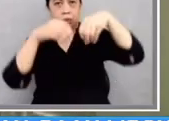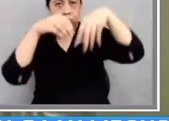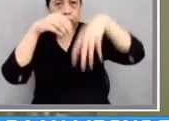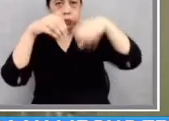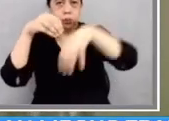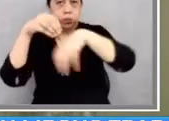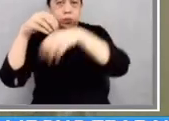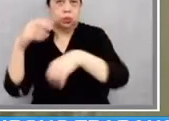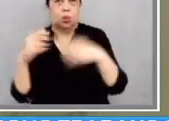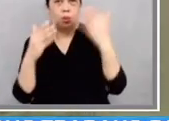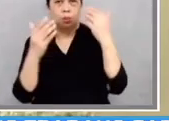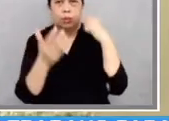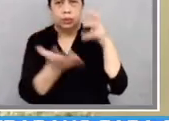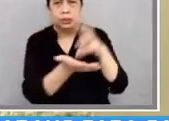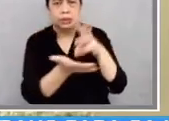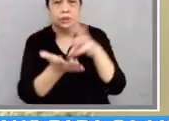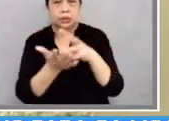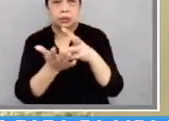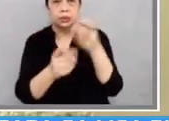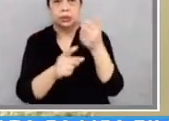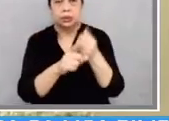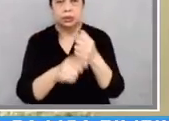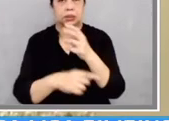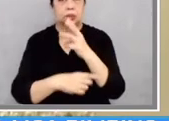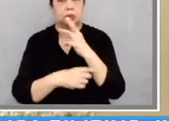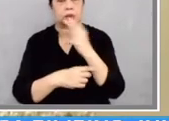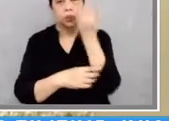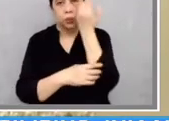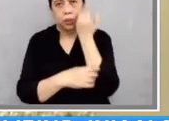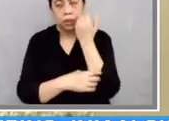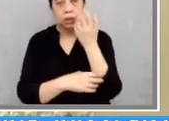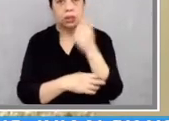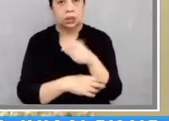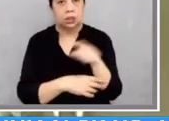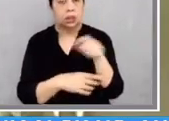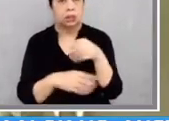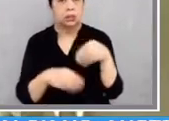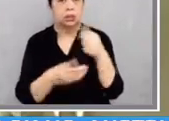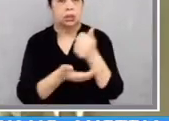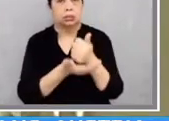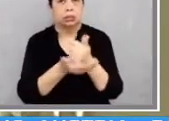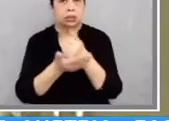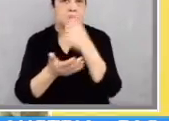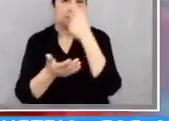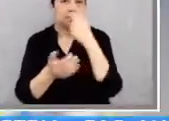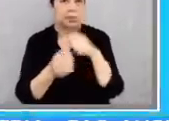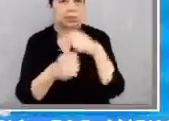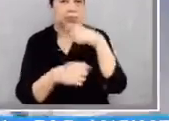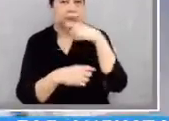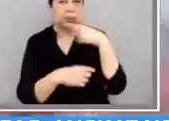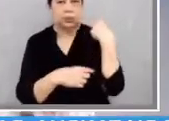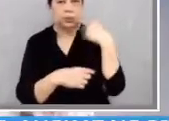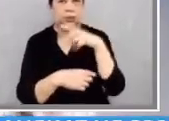ang mga lugar na lubang apektado at posibleng danyo sa mga pananim dahil sa epekto ng tag-init.